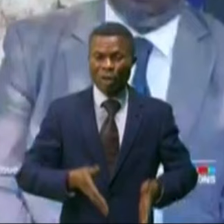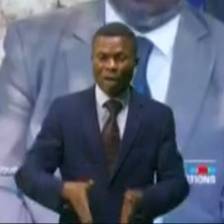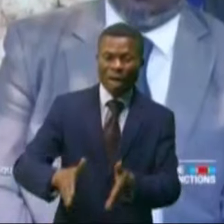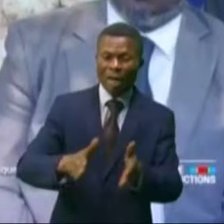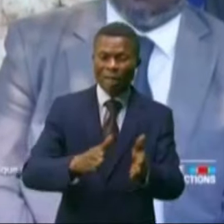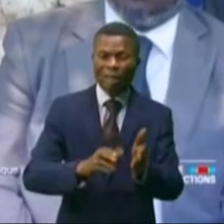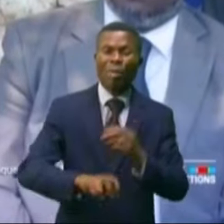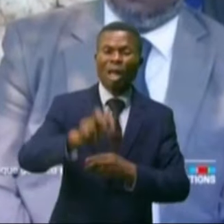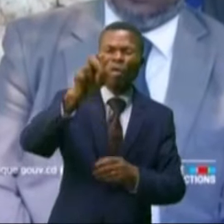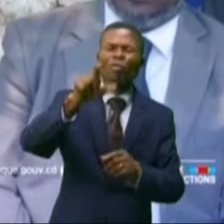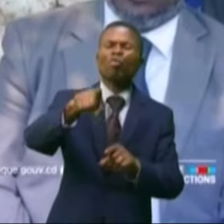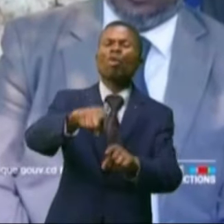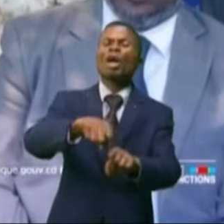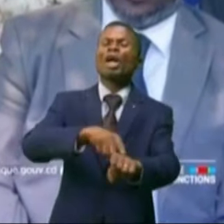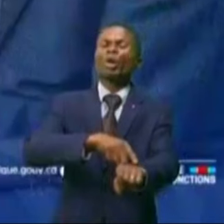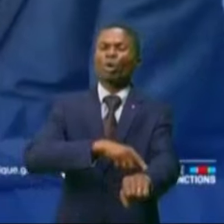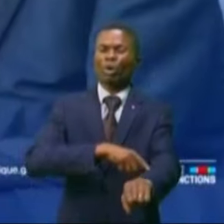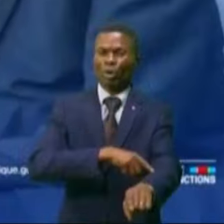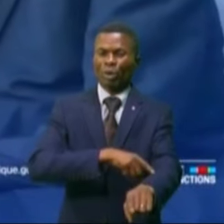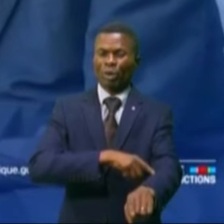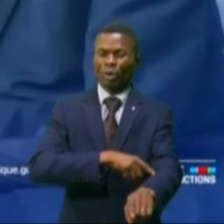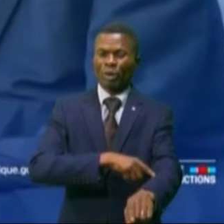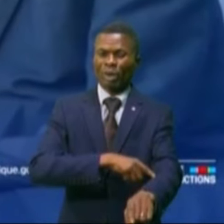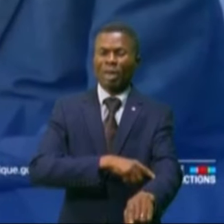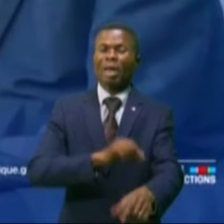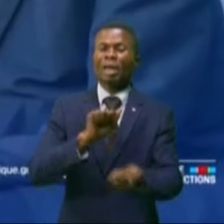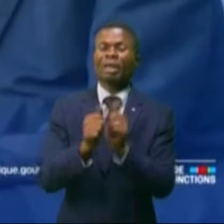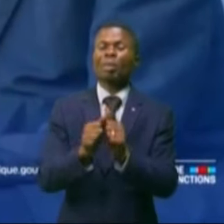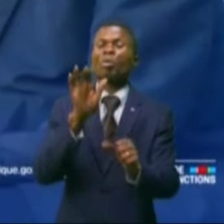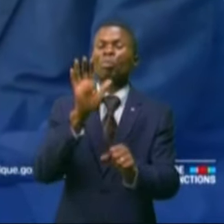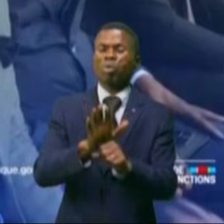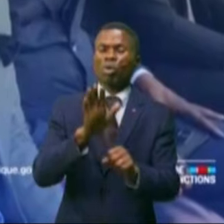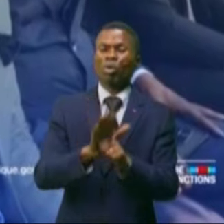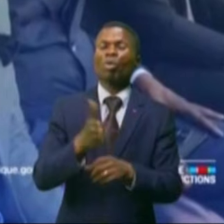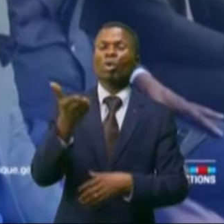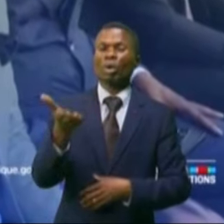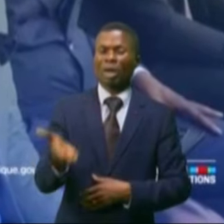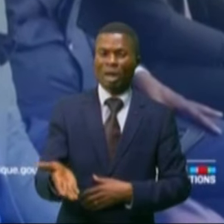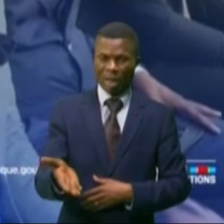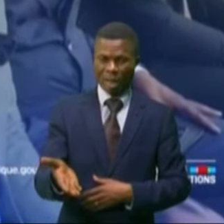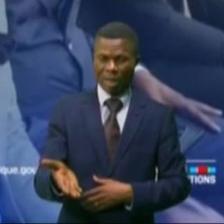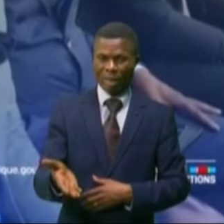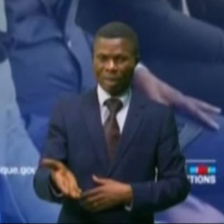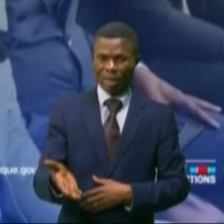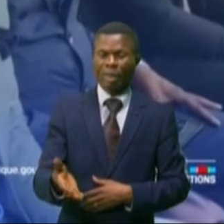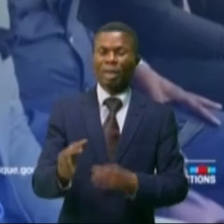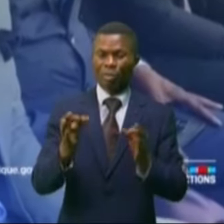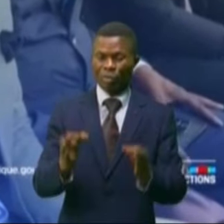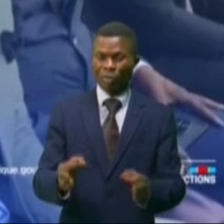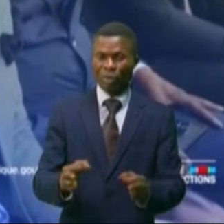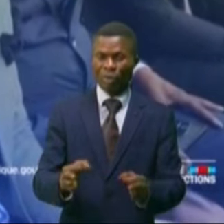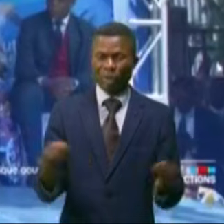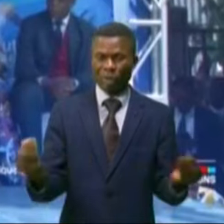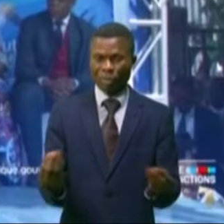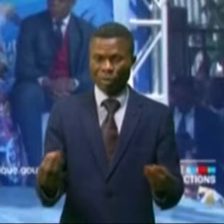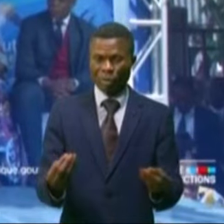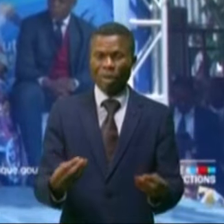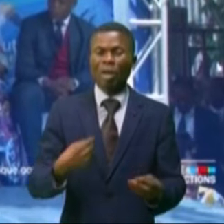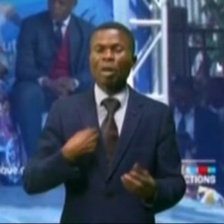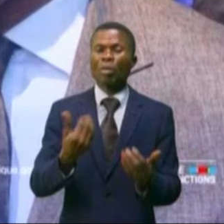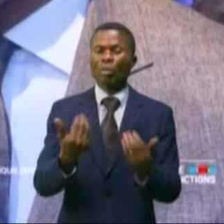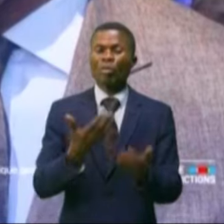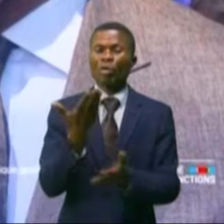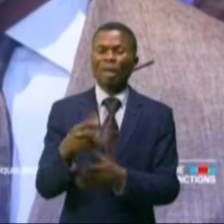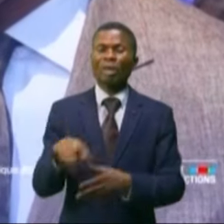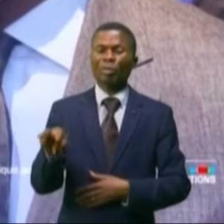encore long parce que bien des défis sont encore devant nous. C'est pour cela que je voudrais nous